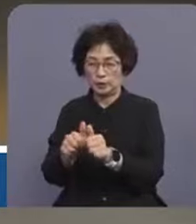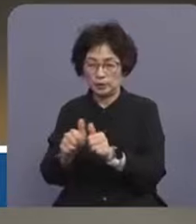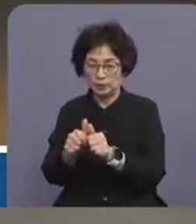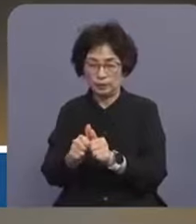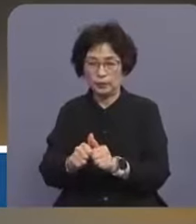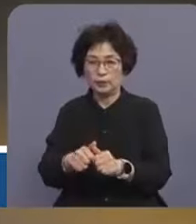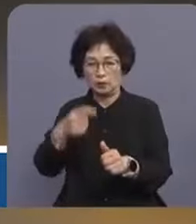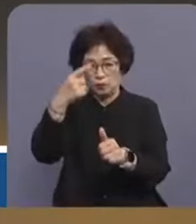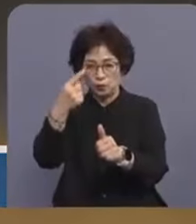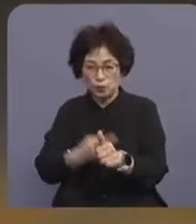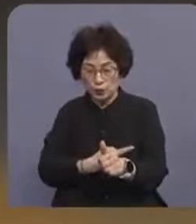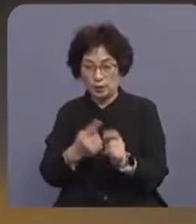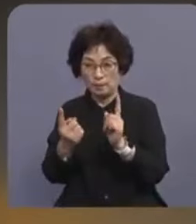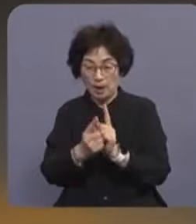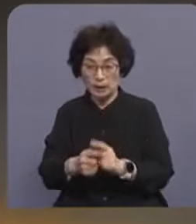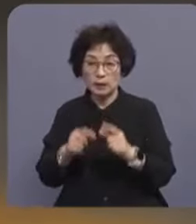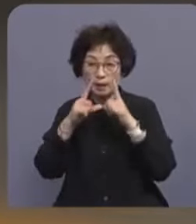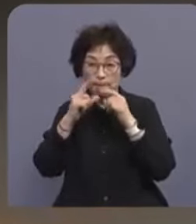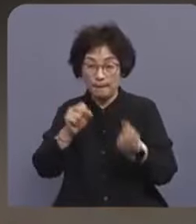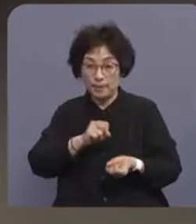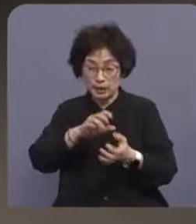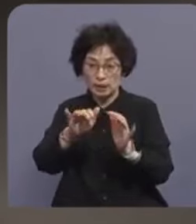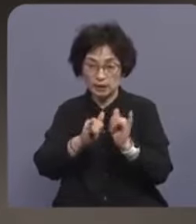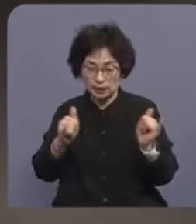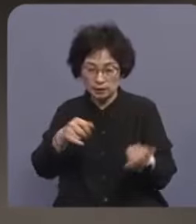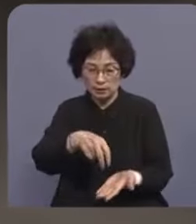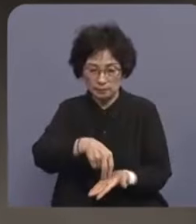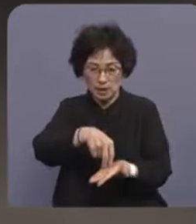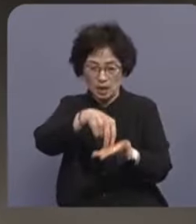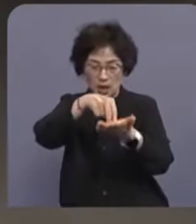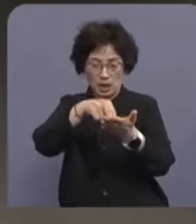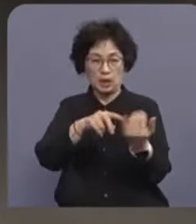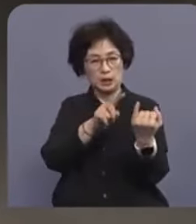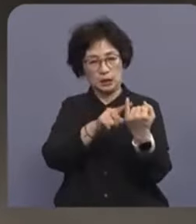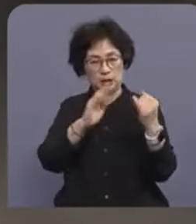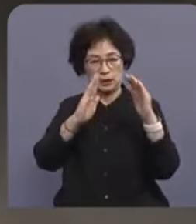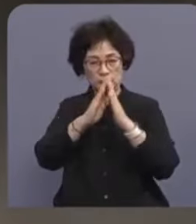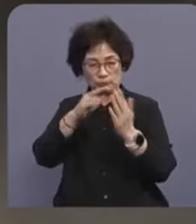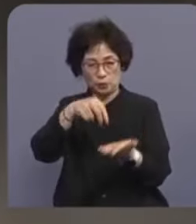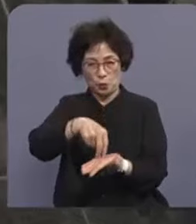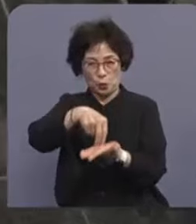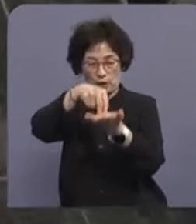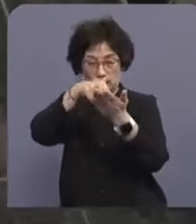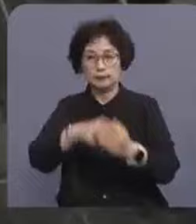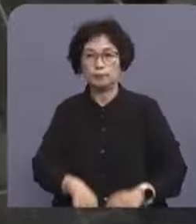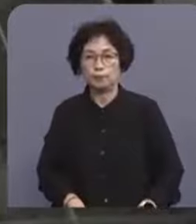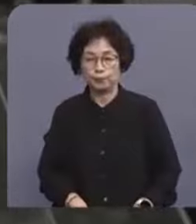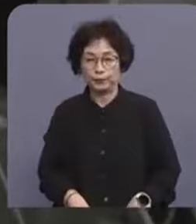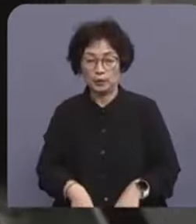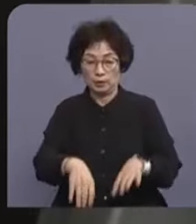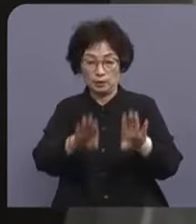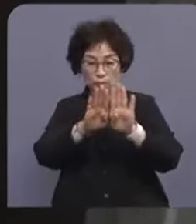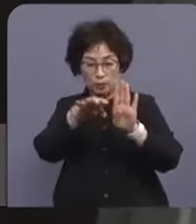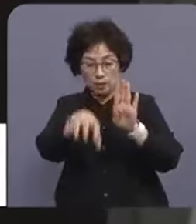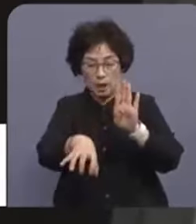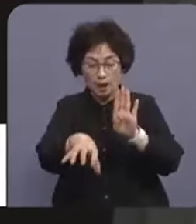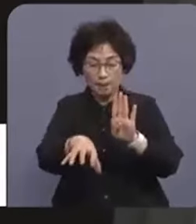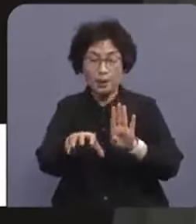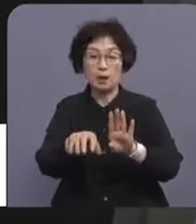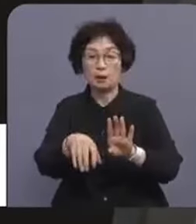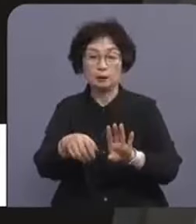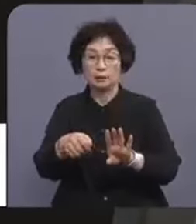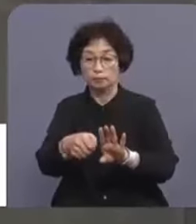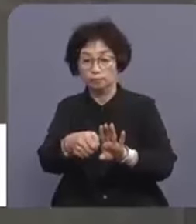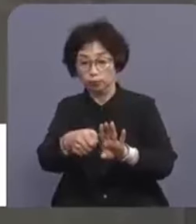우연히 마주친 음식 배달기사와 함께 승강기를 타고 피해자의 집으로 올라갔습니다. 문 앞에 둔 음식을 찾으려 여성이